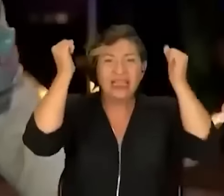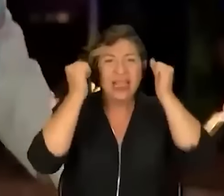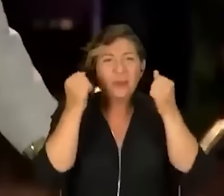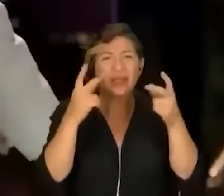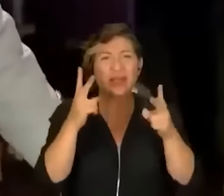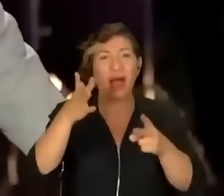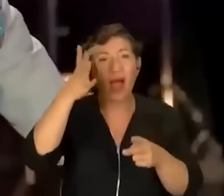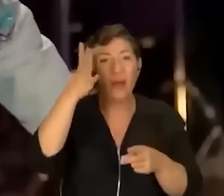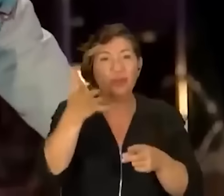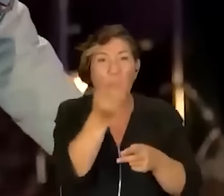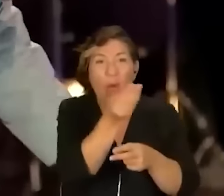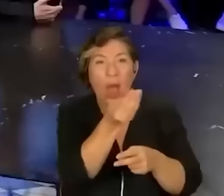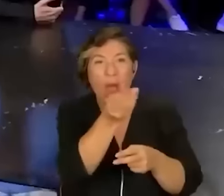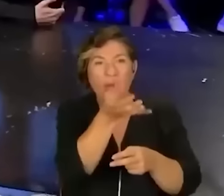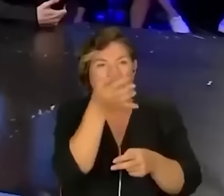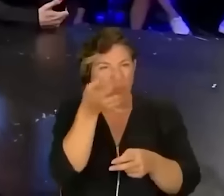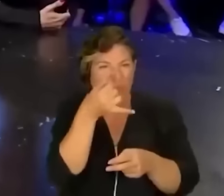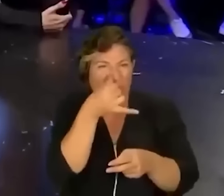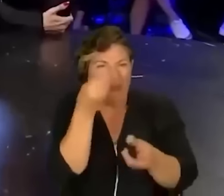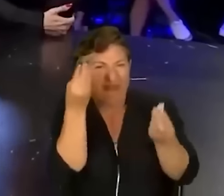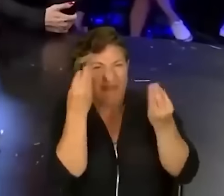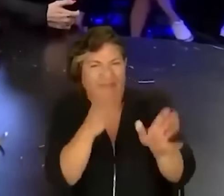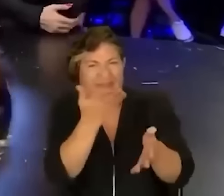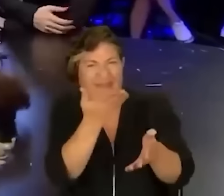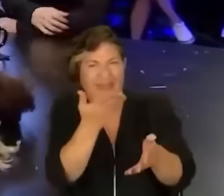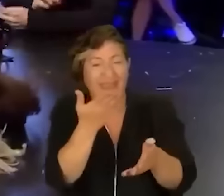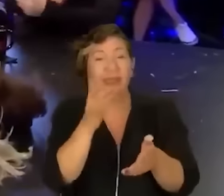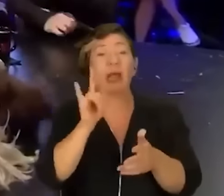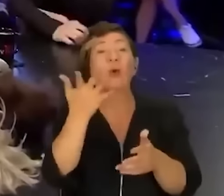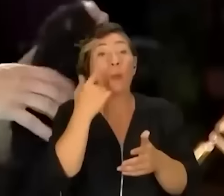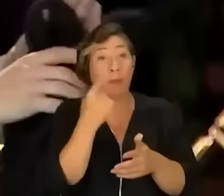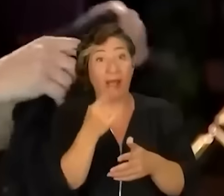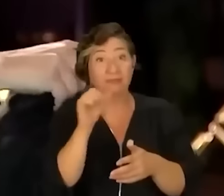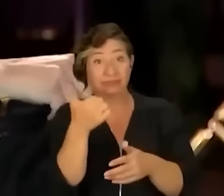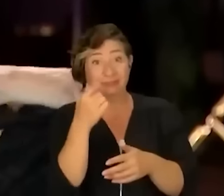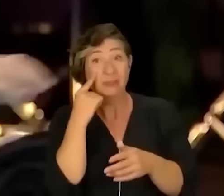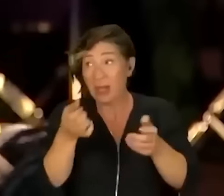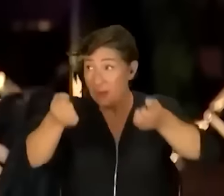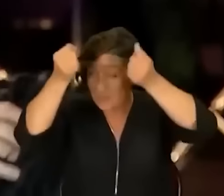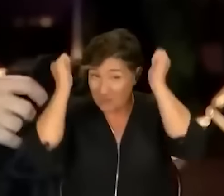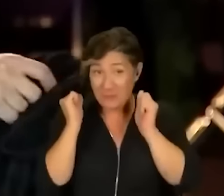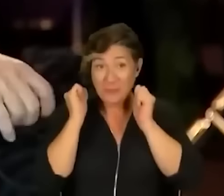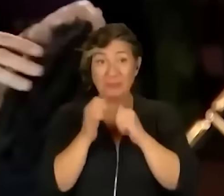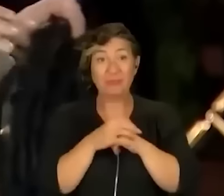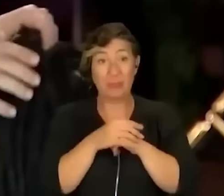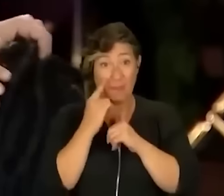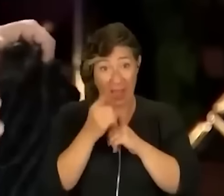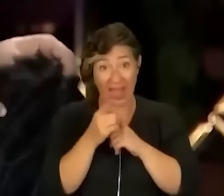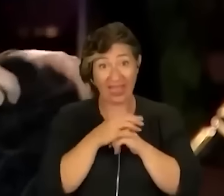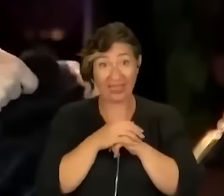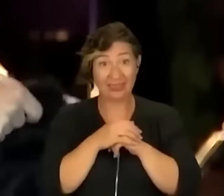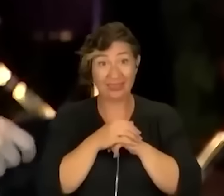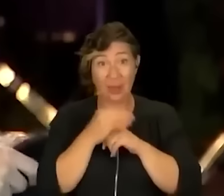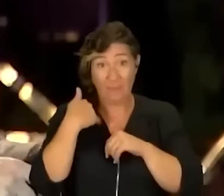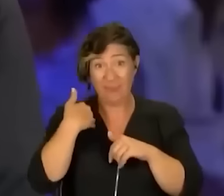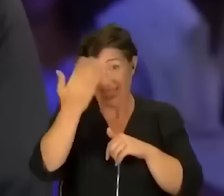var. Geri zekalı niye bunu takıyorsun? Niye bunu takıyorsun? Bunu takmaya ne gerek var? Kafadan bunu tak. Bak ben olsam